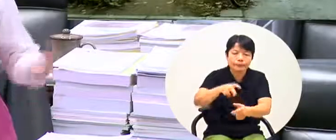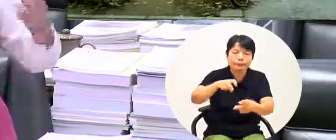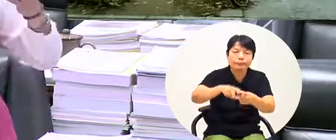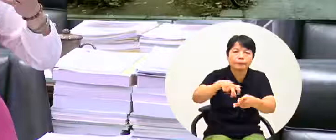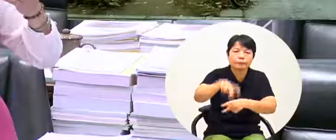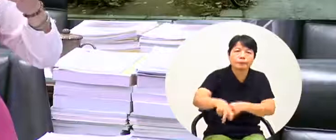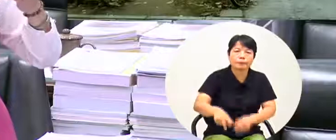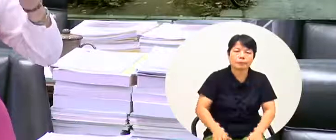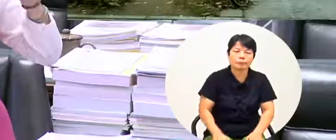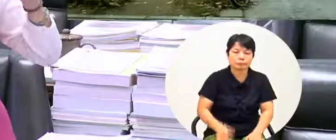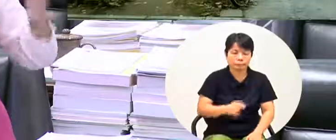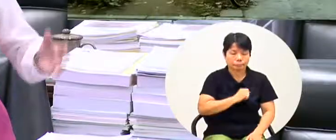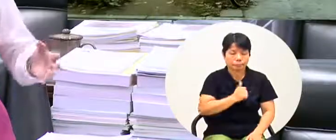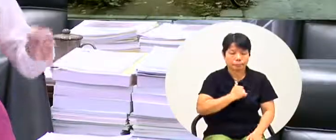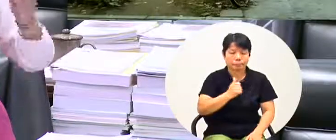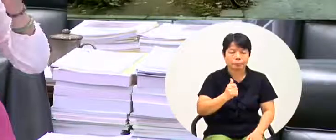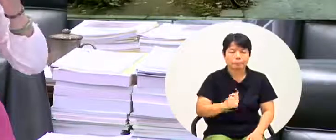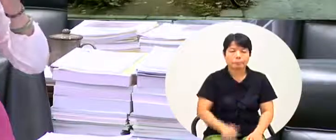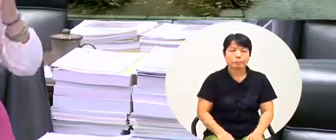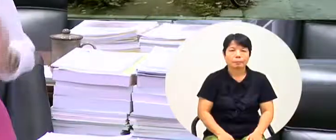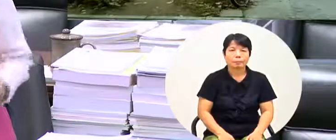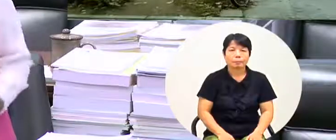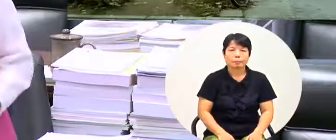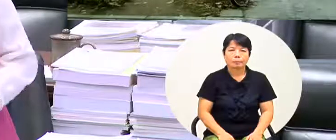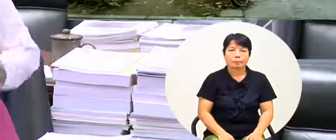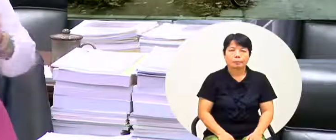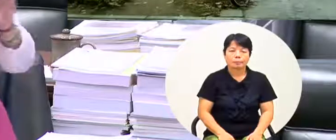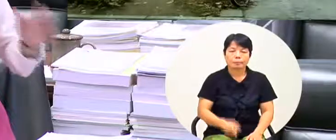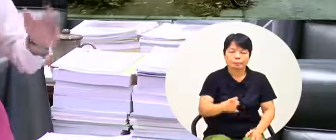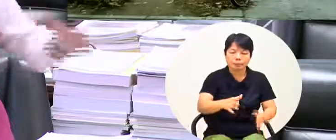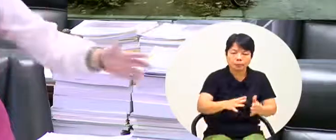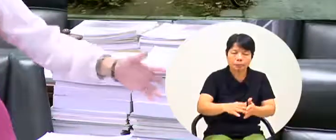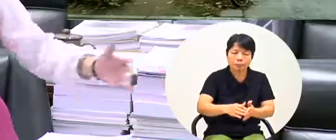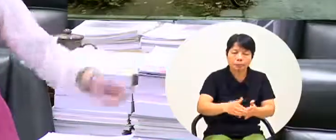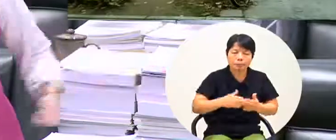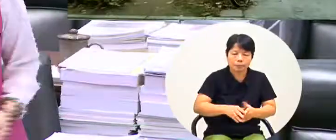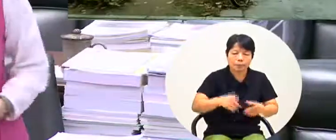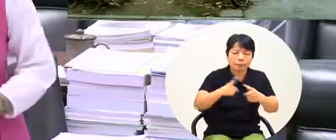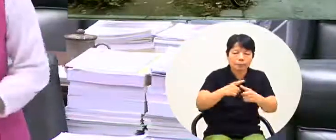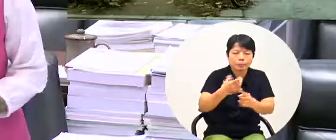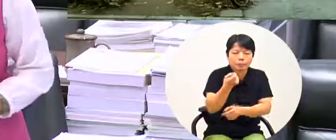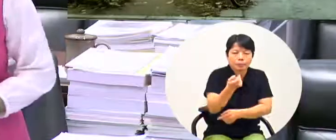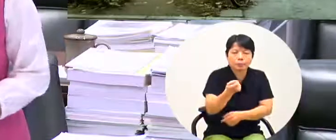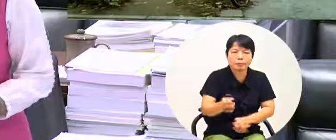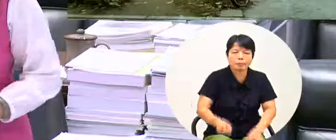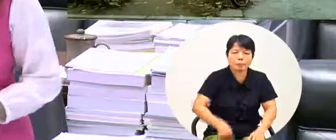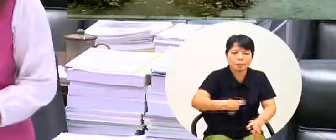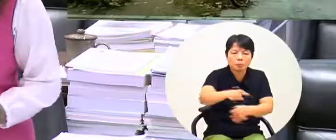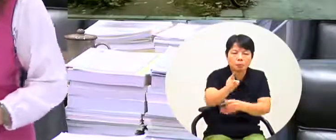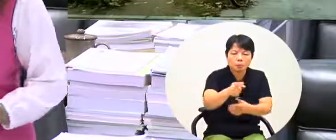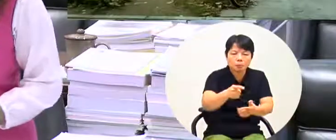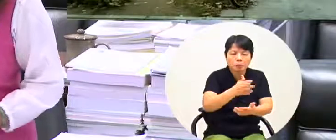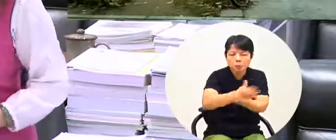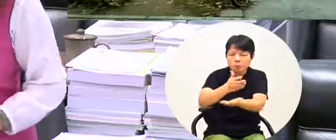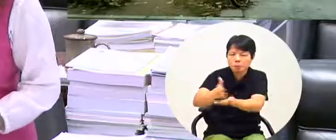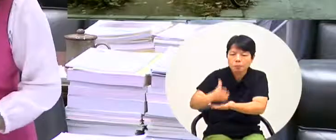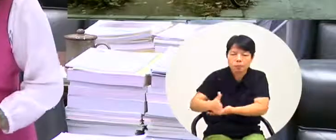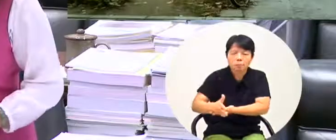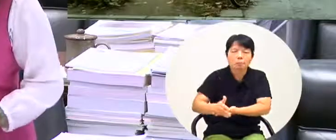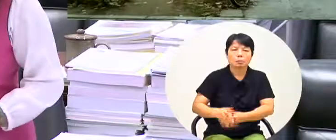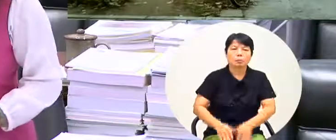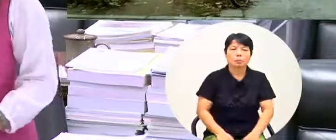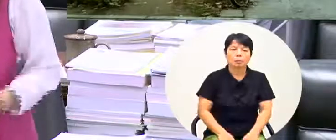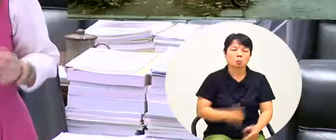么多的时间人数那么的少，去应付这么多的一个植栽带，实际上对他们来讲是蛮辛苦